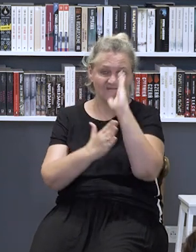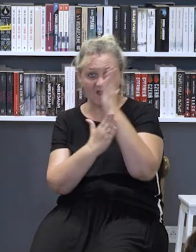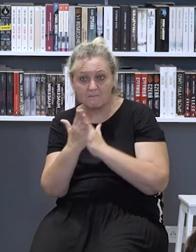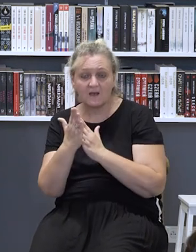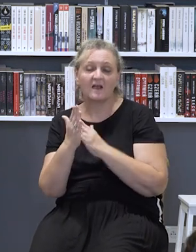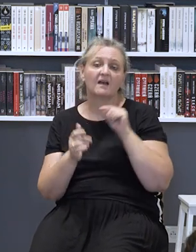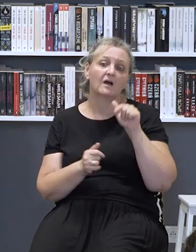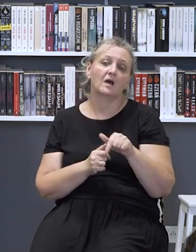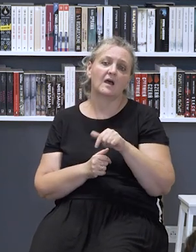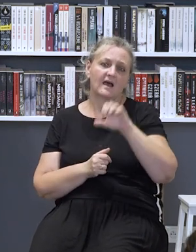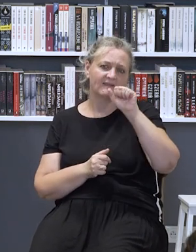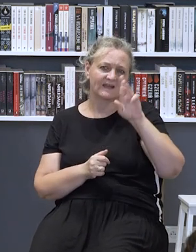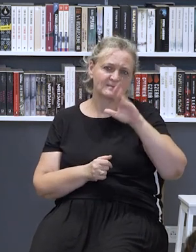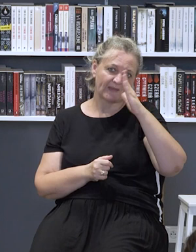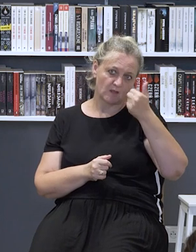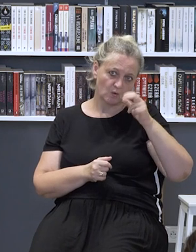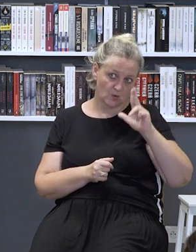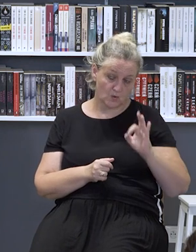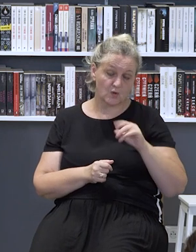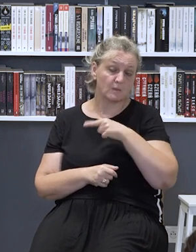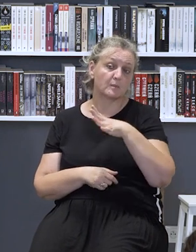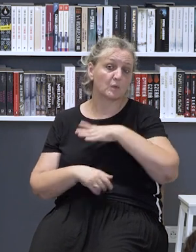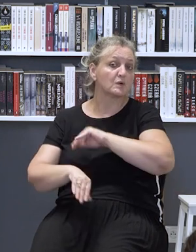i Andreas Bianco,